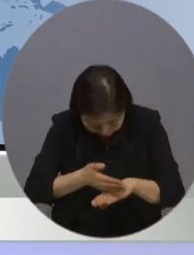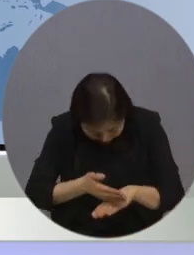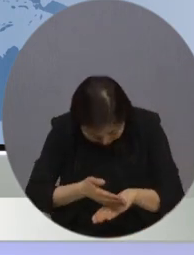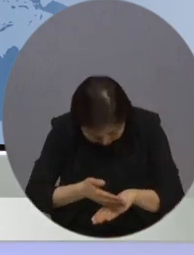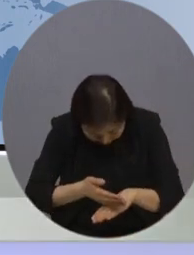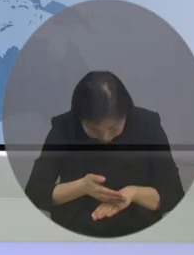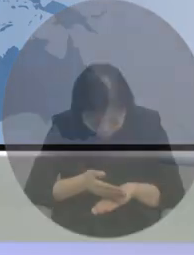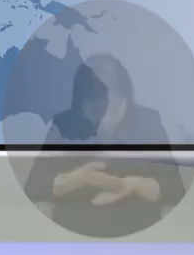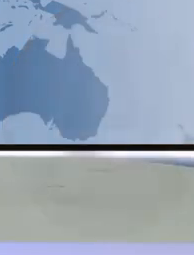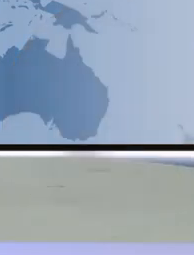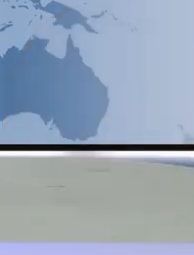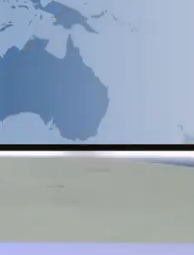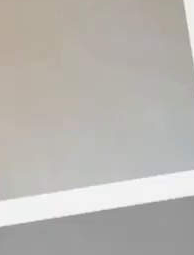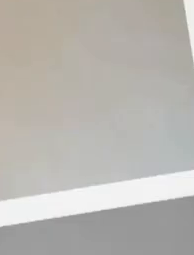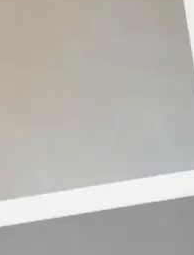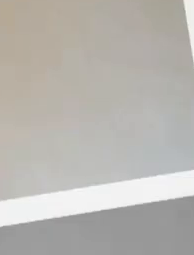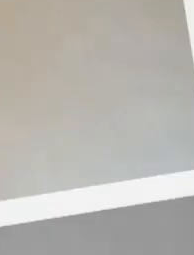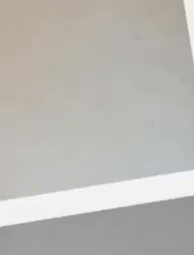고맙습니다.